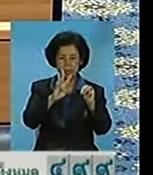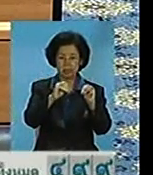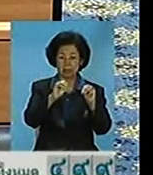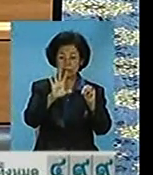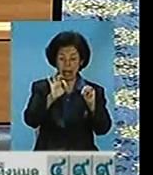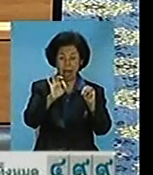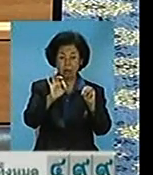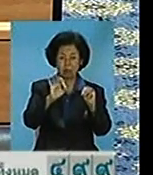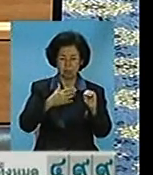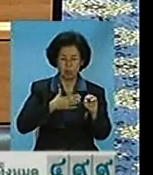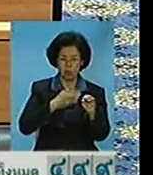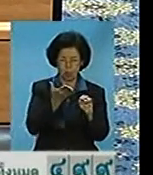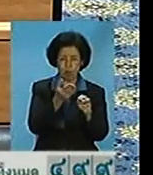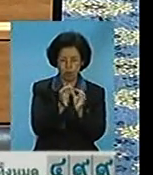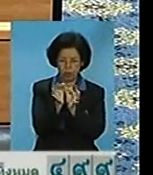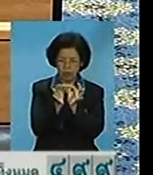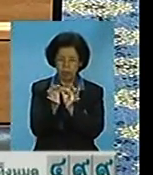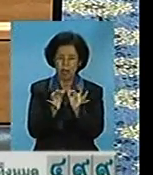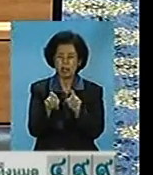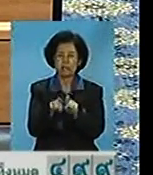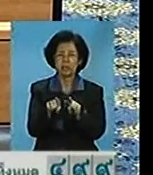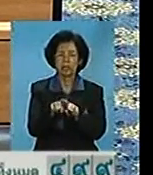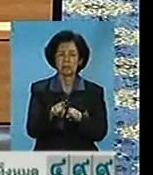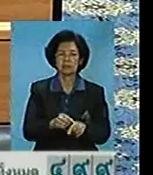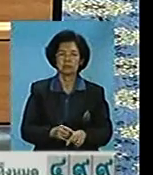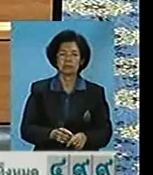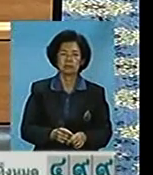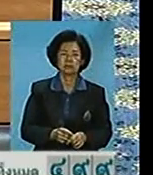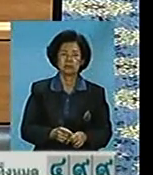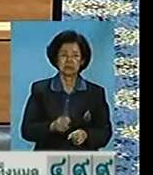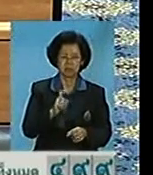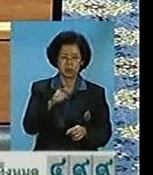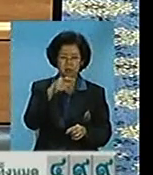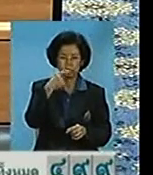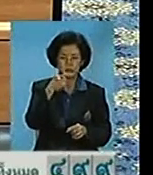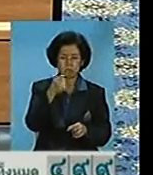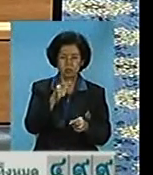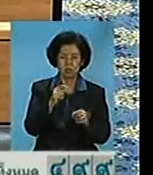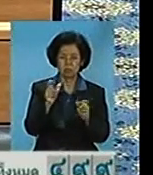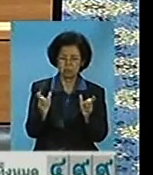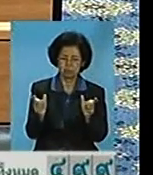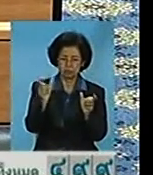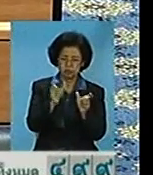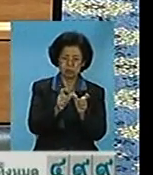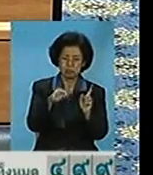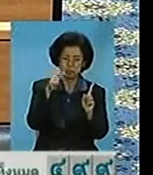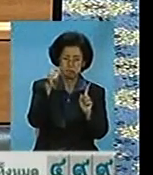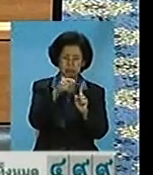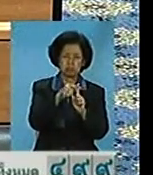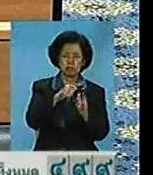ติที่ต้องพูดนะครับท่านประธานครับถ้าไม่ได้ใส่ไว้ในวัตถุประสงค์ของการจัดตั้ง